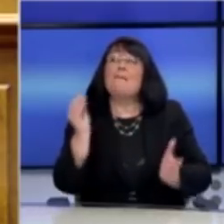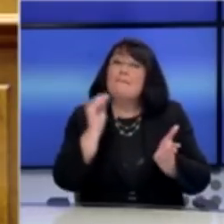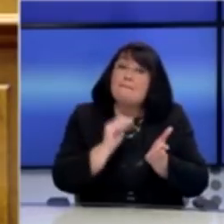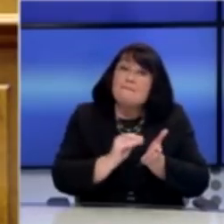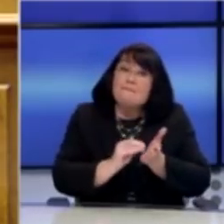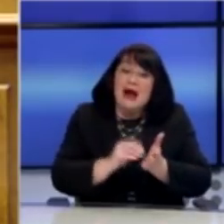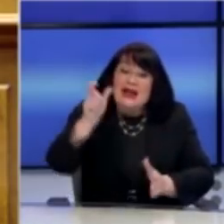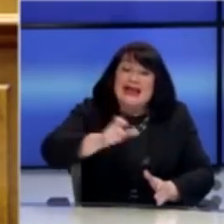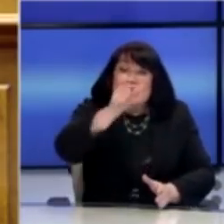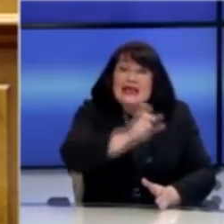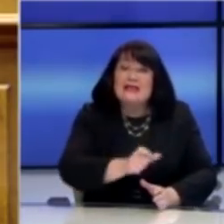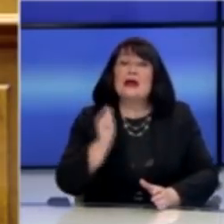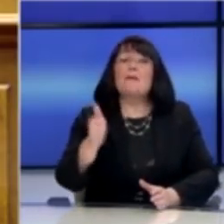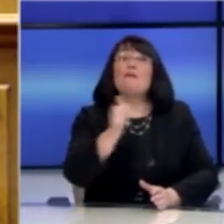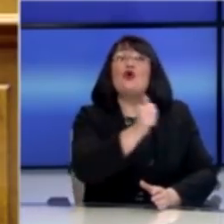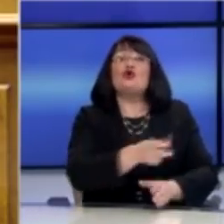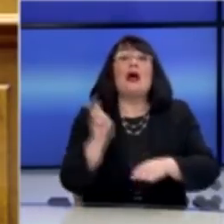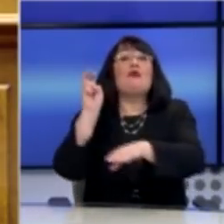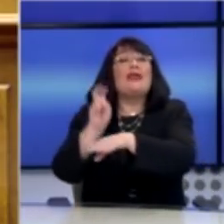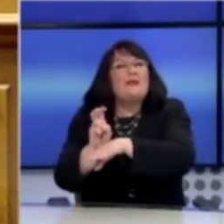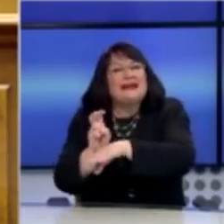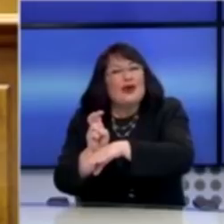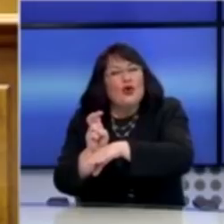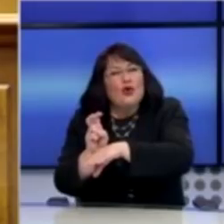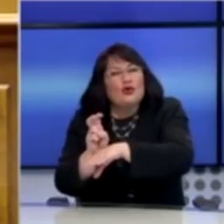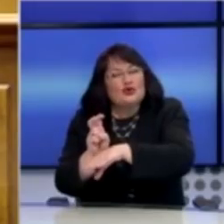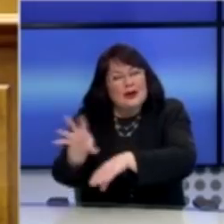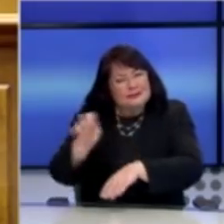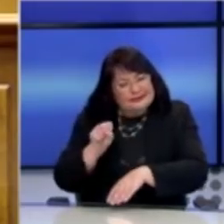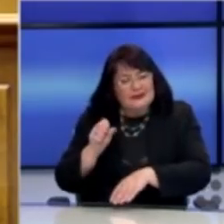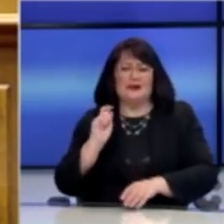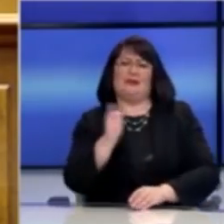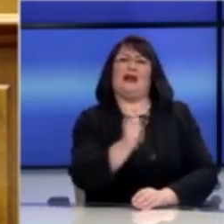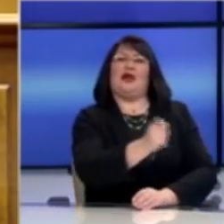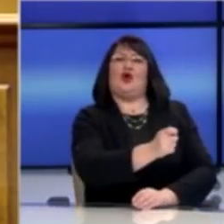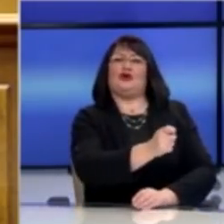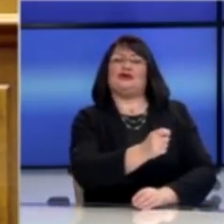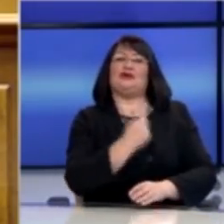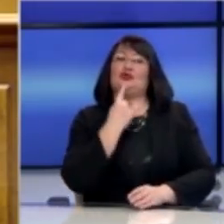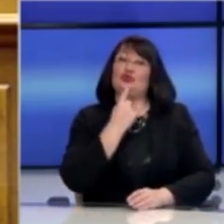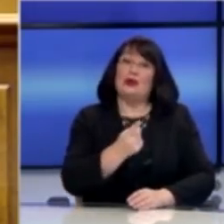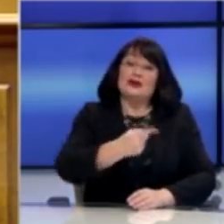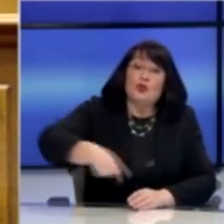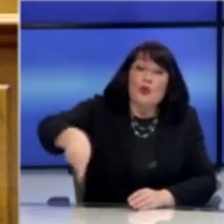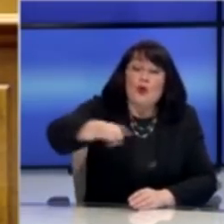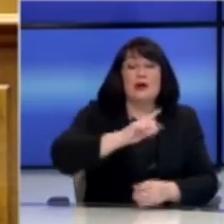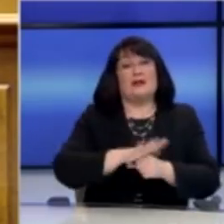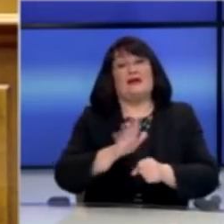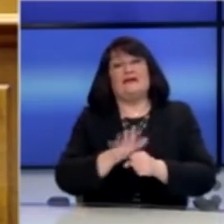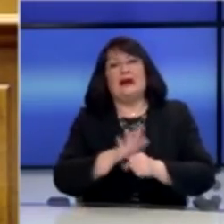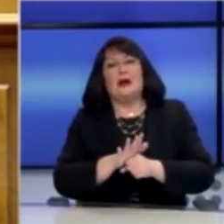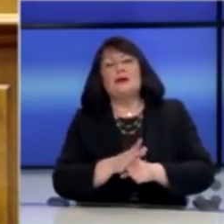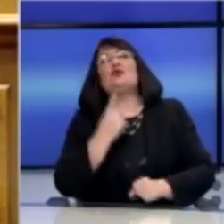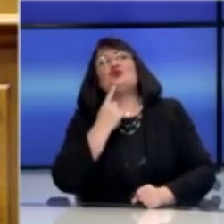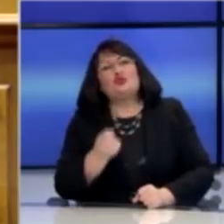πάλι οι ίδιοι από τα αποθεματικά τους. Τώρα τους λέτε ότι ο κουμπαράς δεν φτάνει για όλους και τους